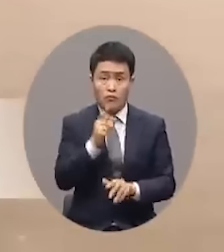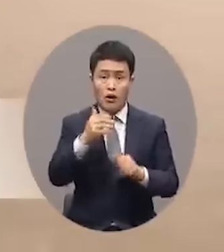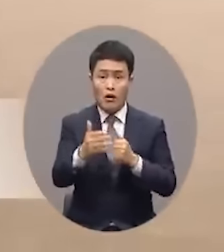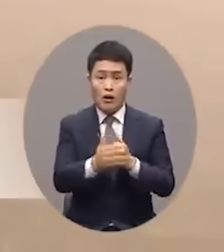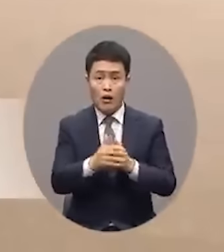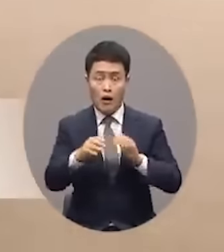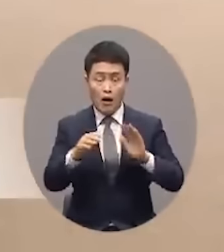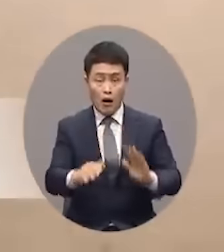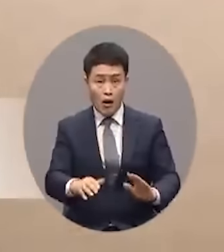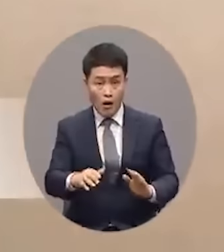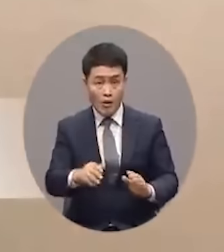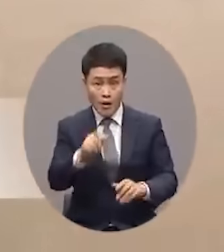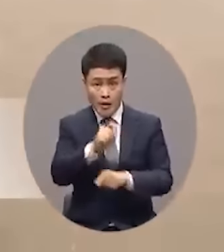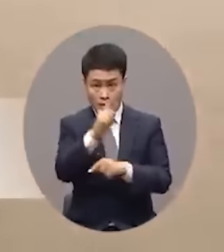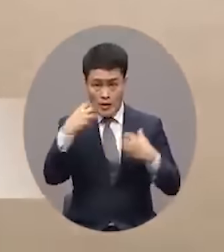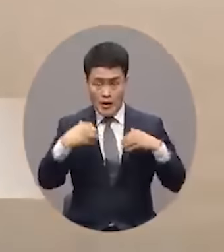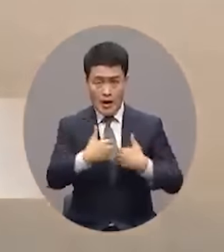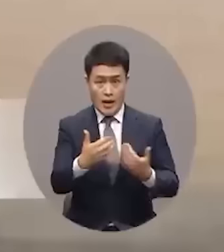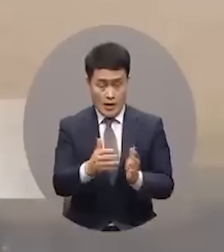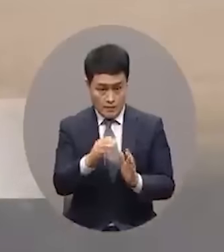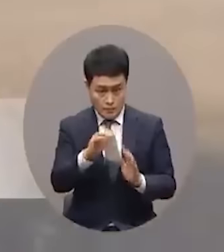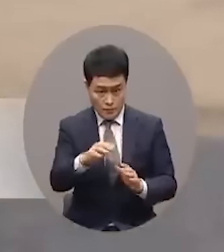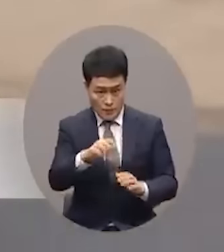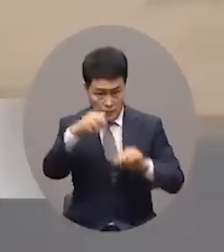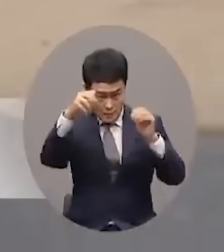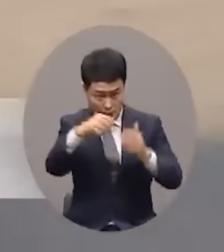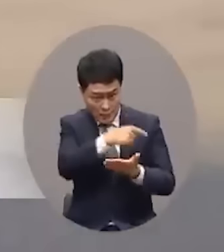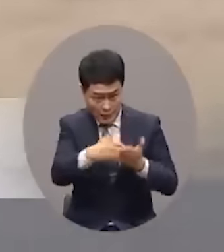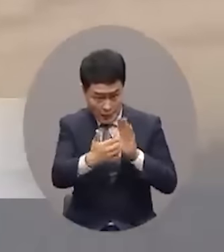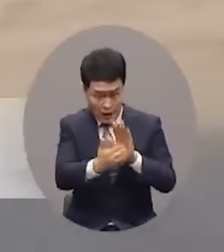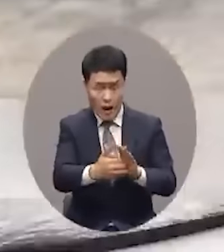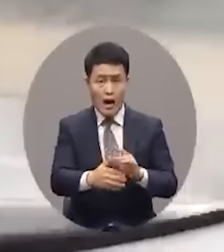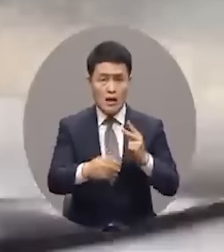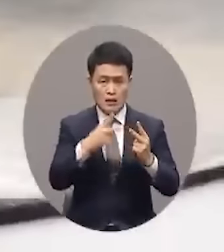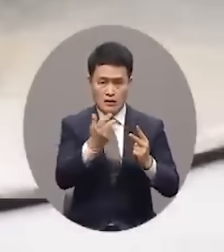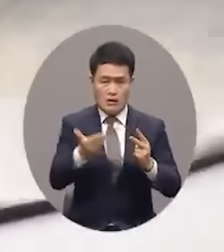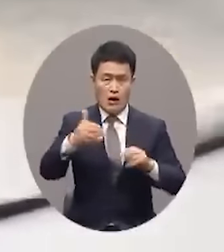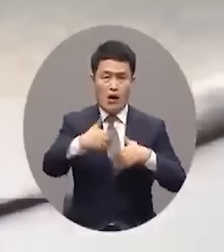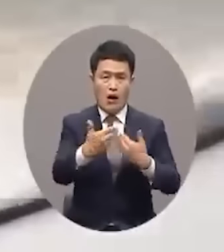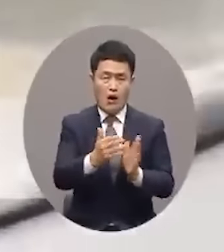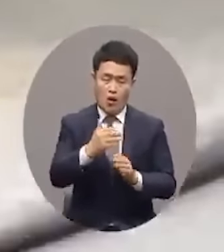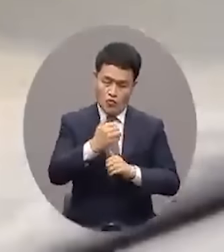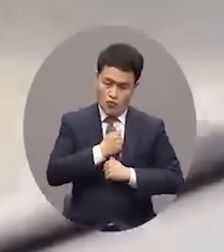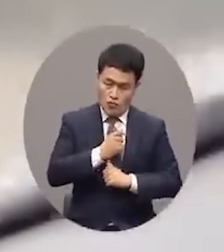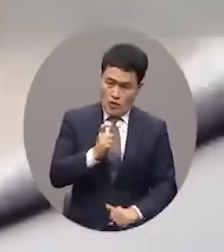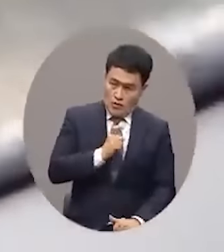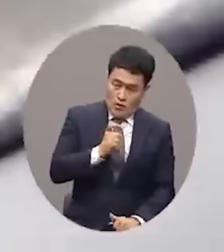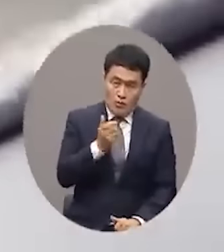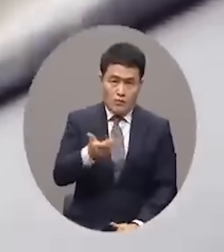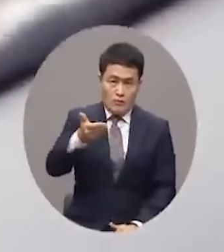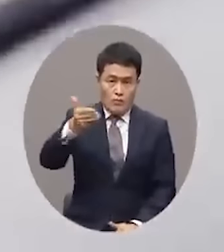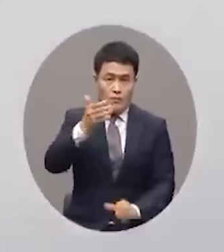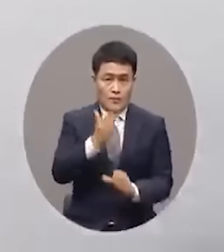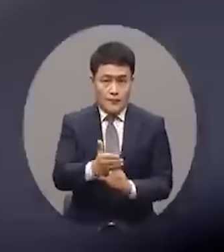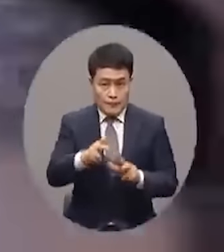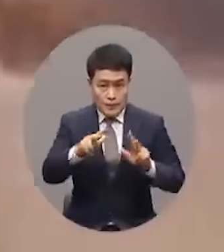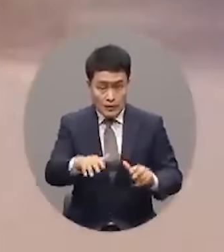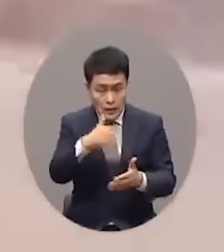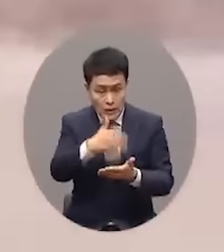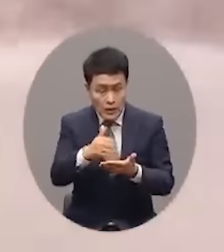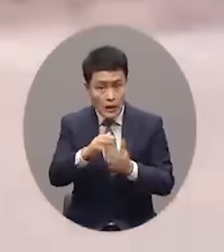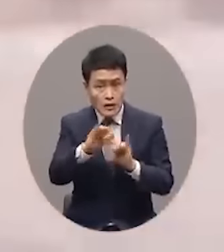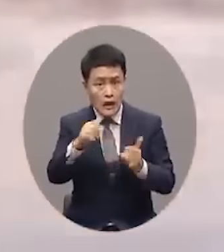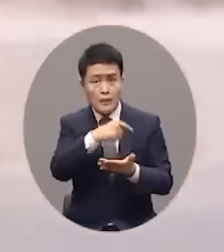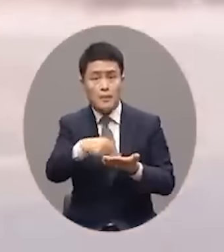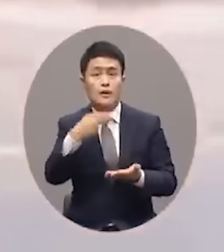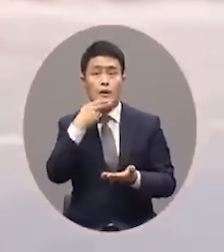중앙재난안전대책본부를 2단계로 격상하고 호우 위기경보 수준도 주의에서 경계로 올려 대응에 나섰습니다. 현재까지 집계된